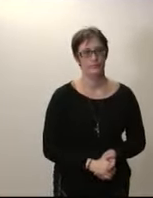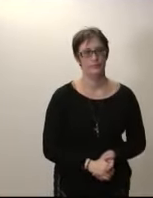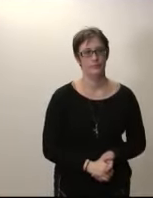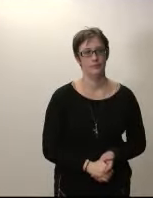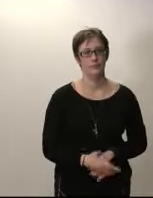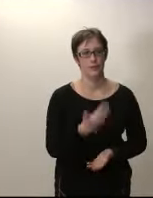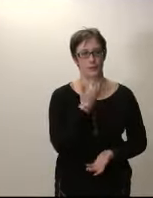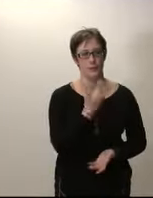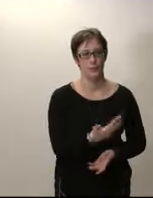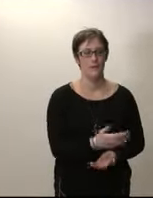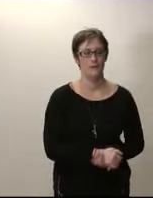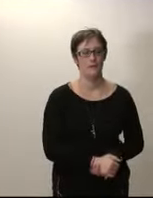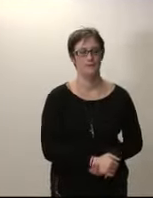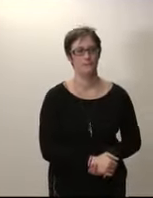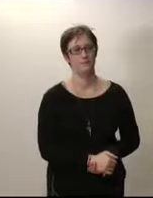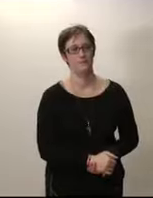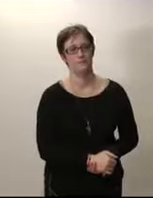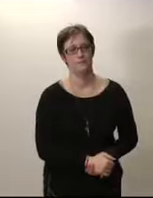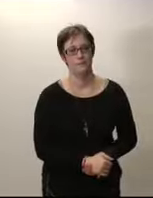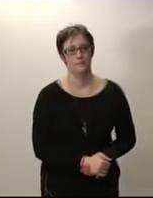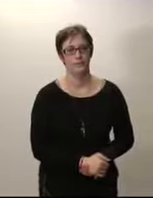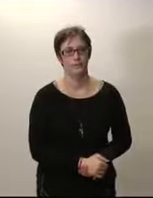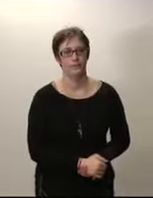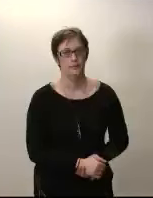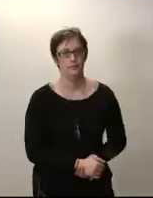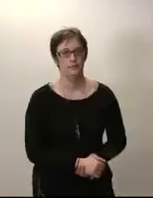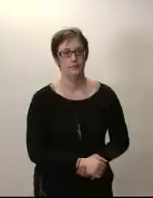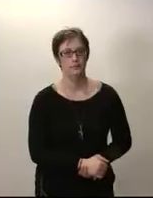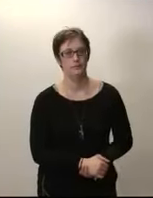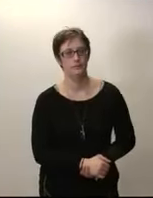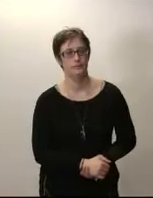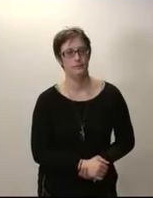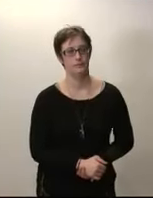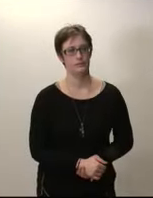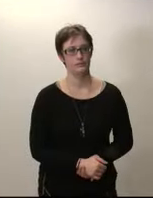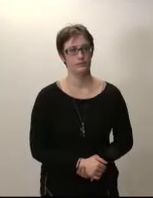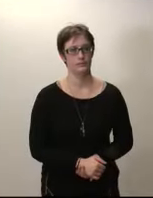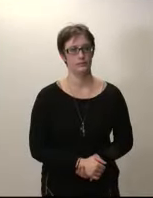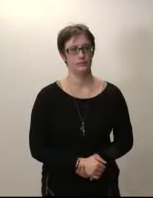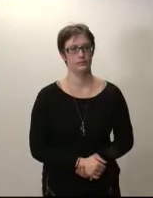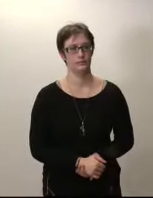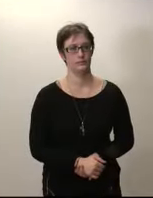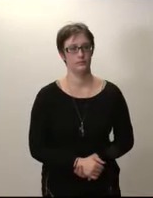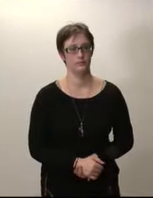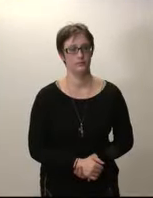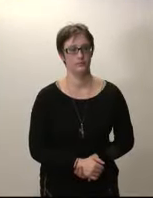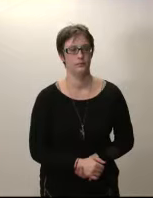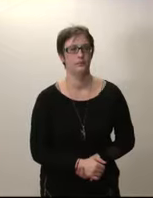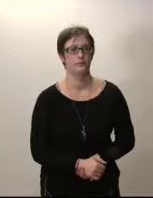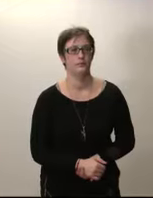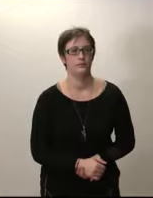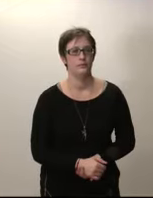Merci. Mais je vous en... Monsieur Louis, vous pouvez appuyer, monsieur Louis. Si vous voulez la parole, je peux vous la